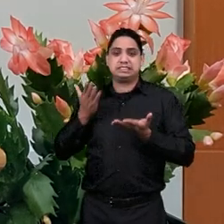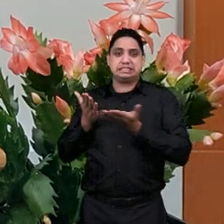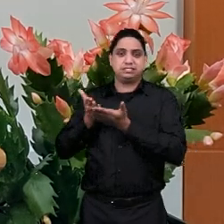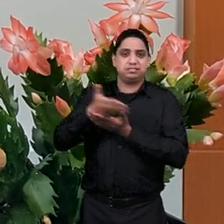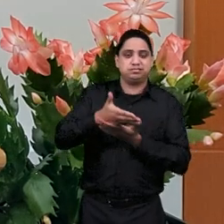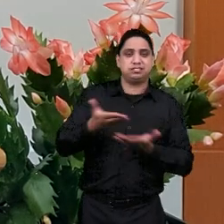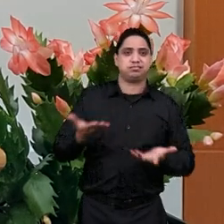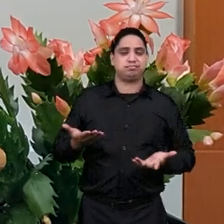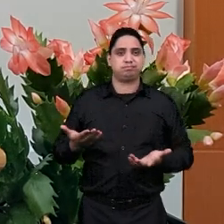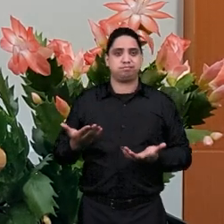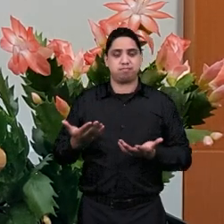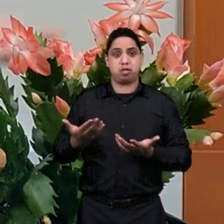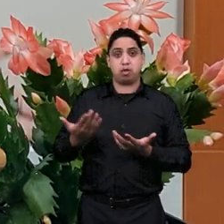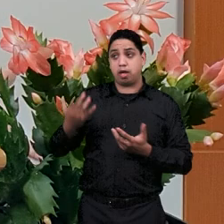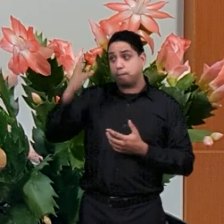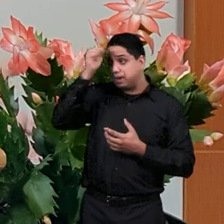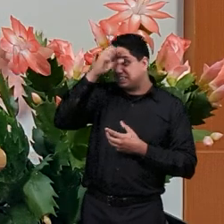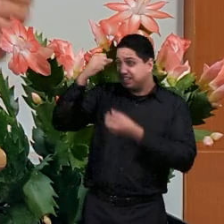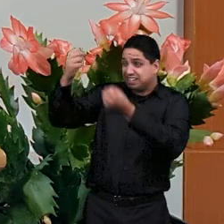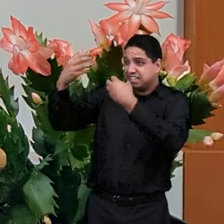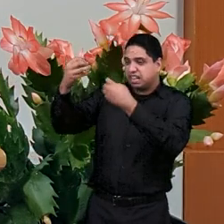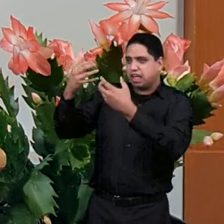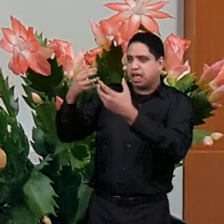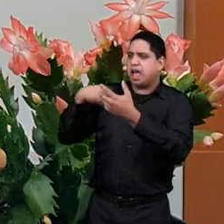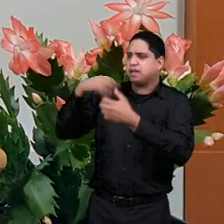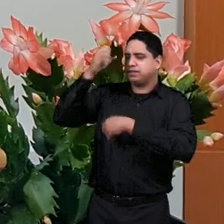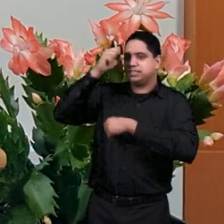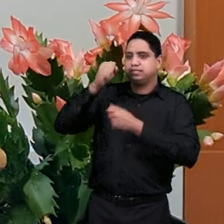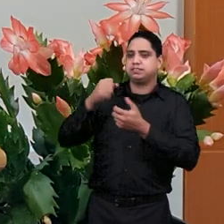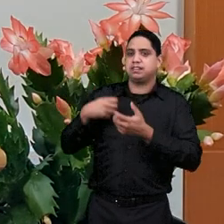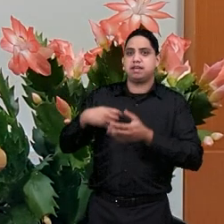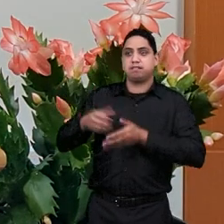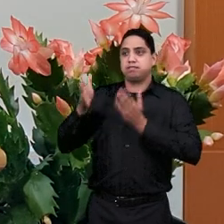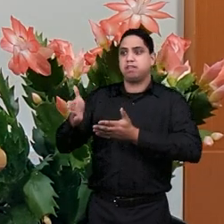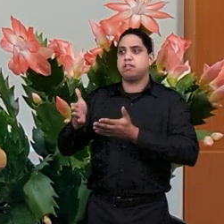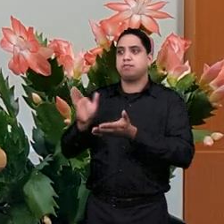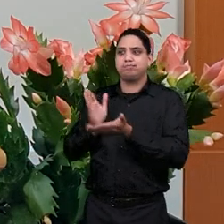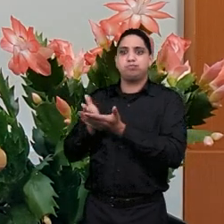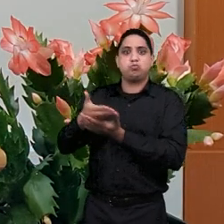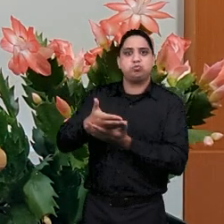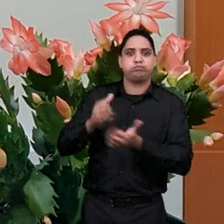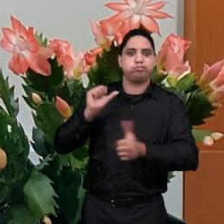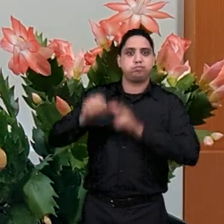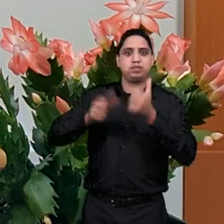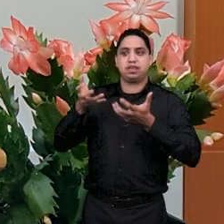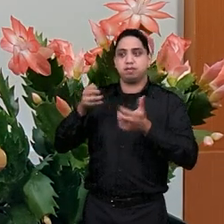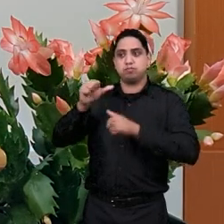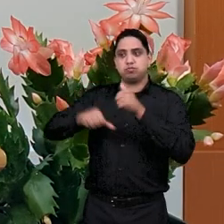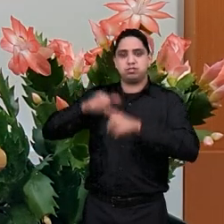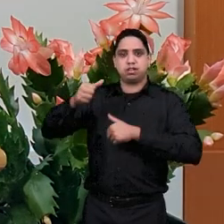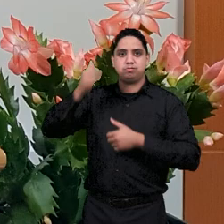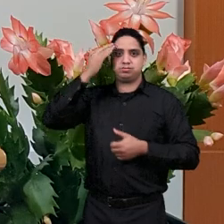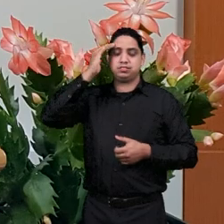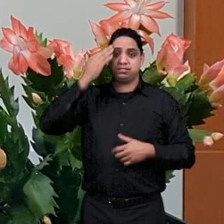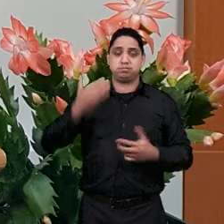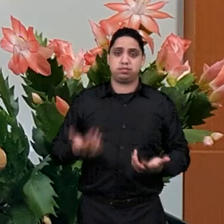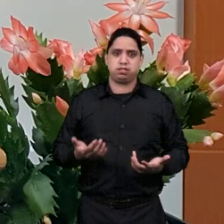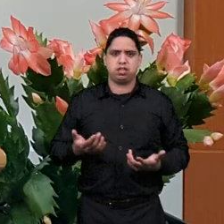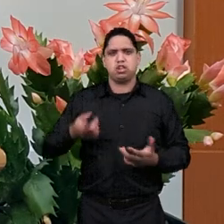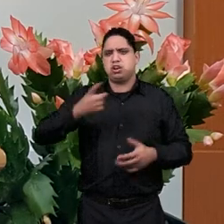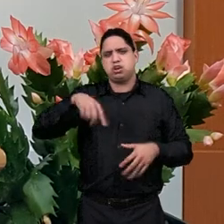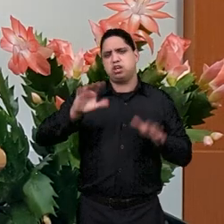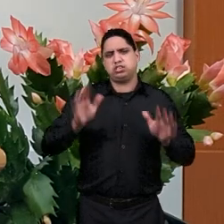avec les événements ici, par là, par-ci, isolés. Non, ça, nous sommes habitués à la guerre, la lutte,